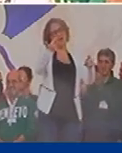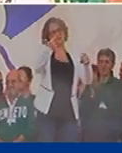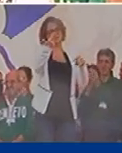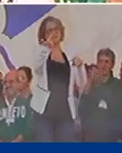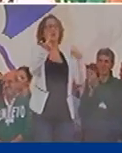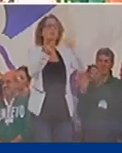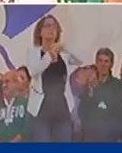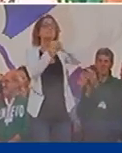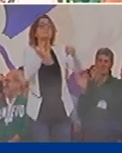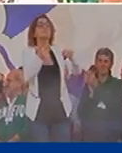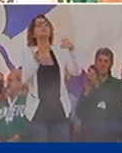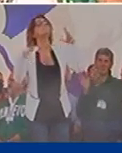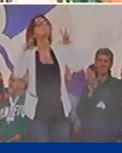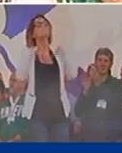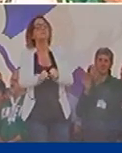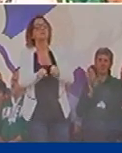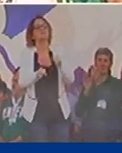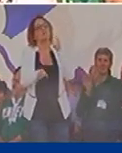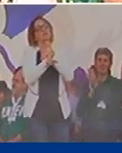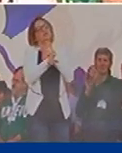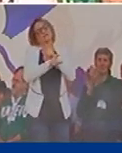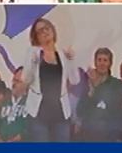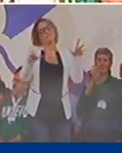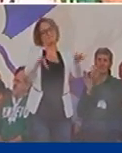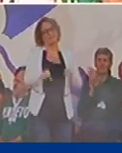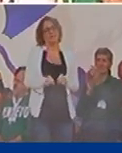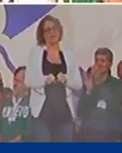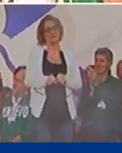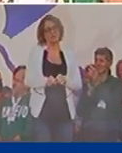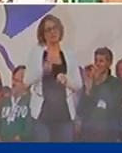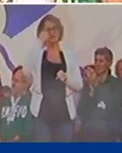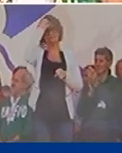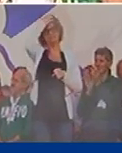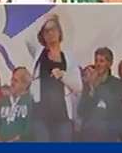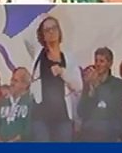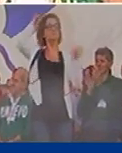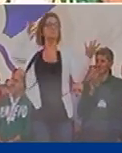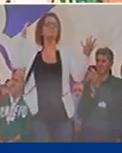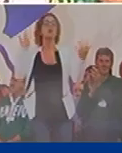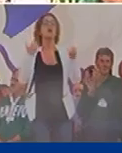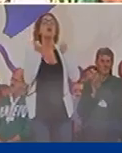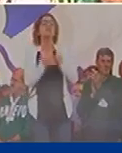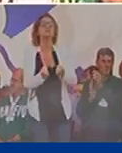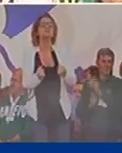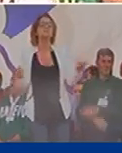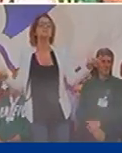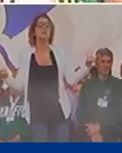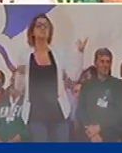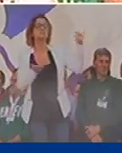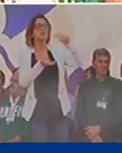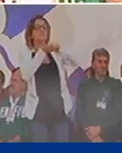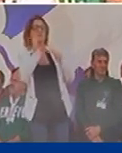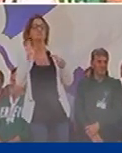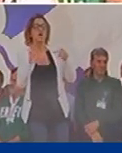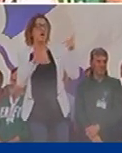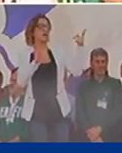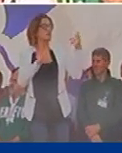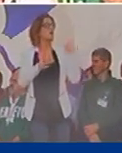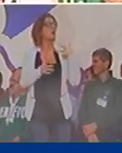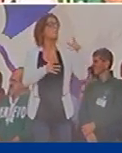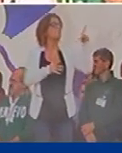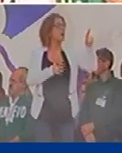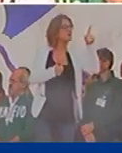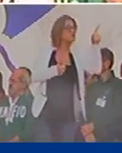che la gente normale si deve prendere. Ebbene, nella resistenza firmarono la carta di Chivasso, partigiani